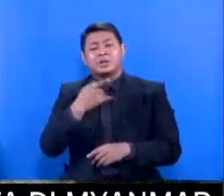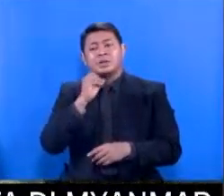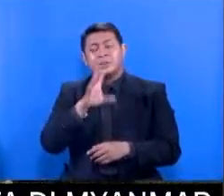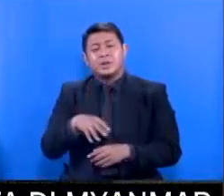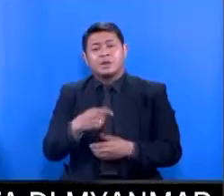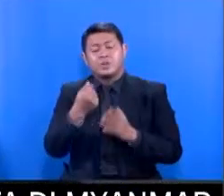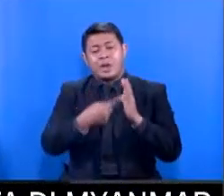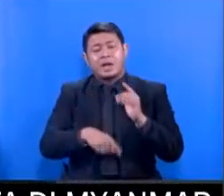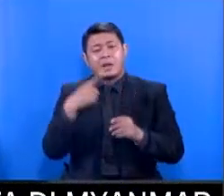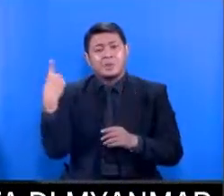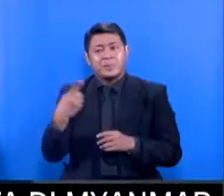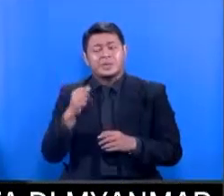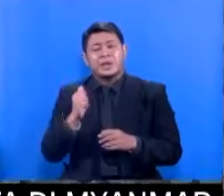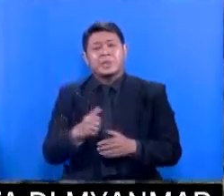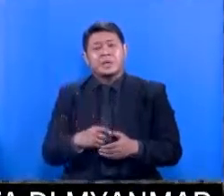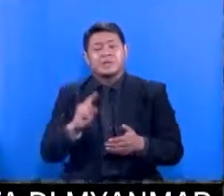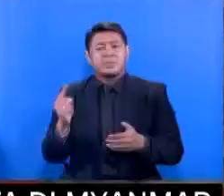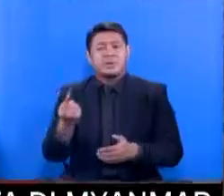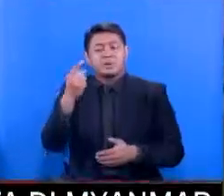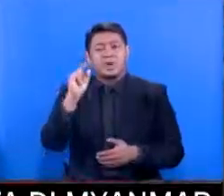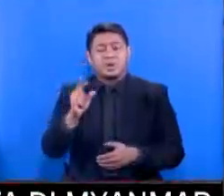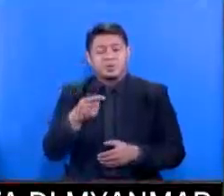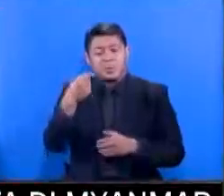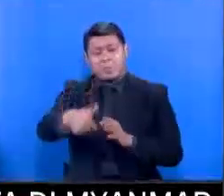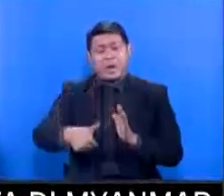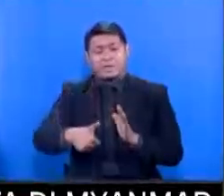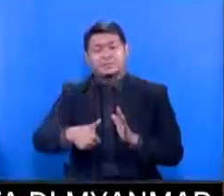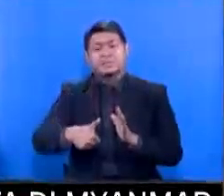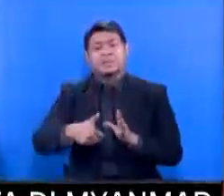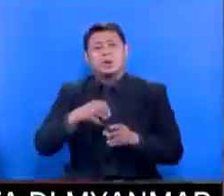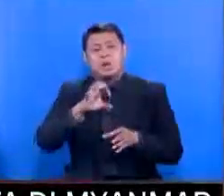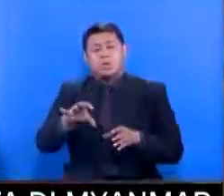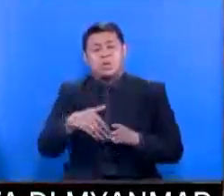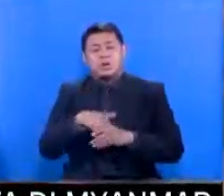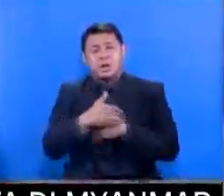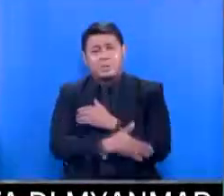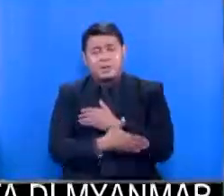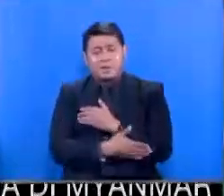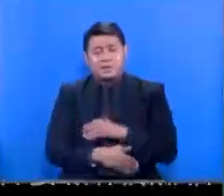agar anggaran pemerintah dapat diprioritaskan untuk belanja produk dalam negeri.